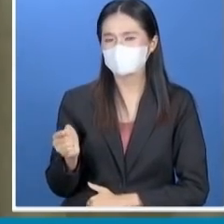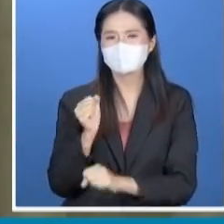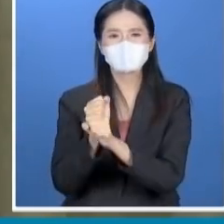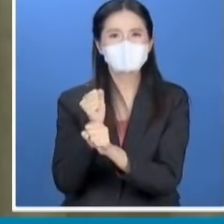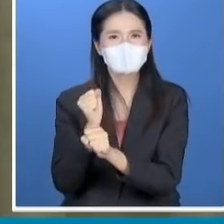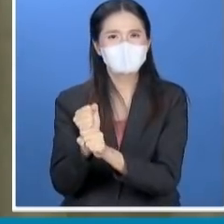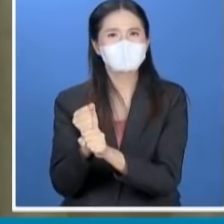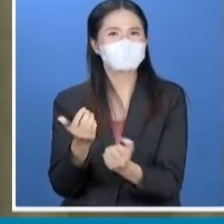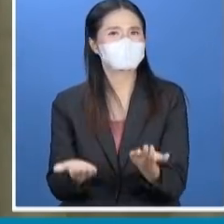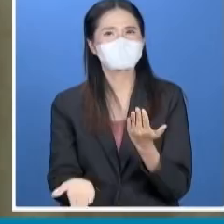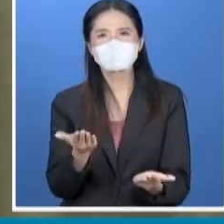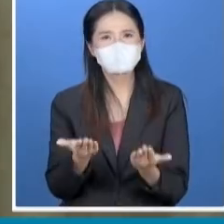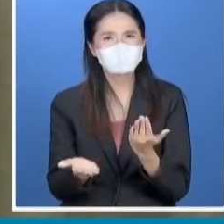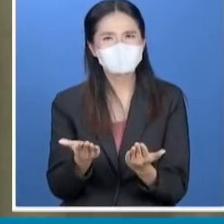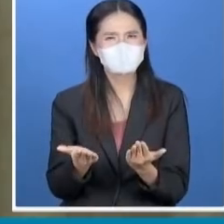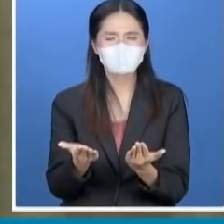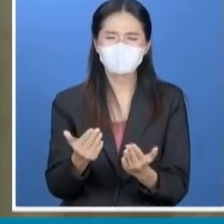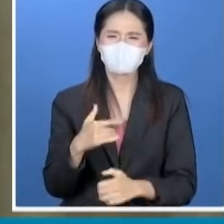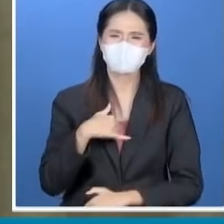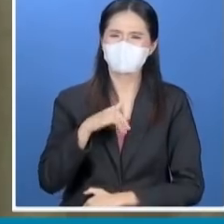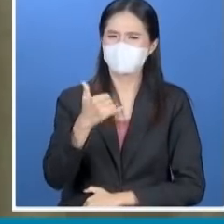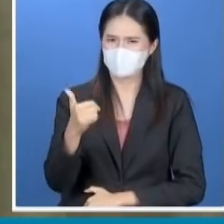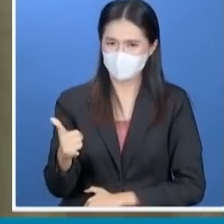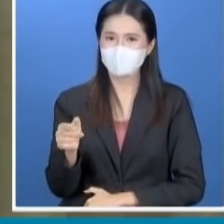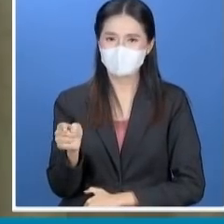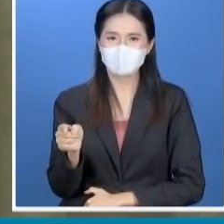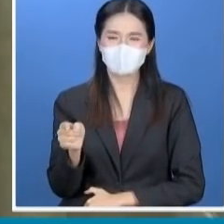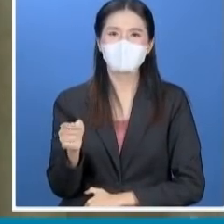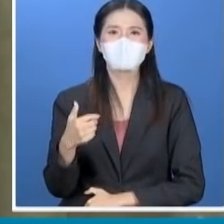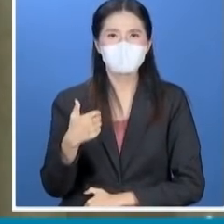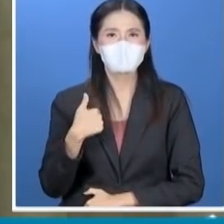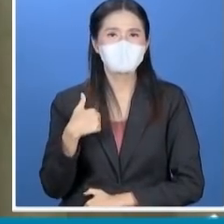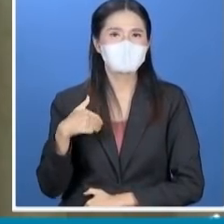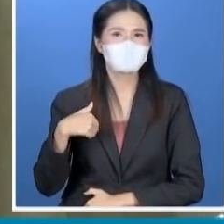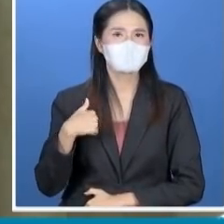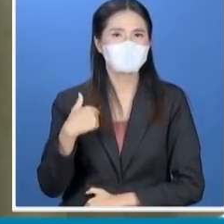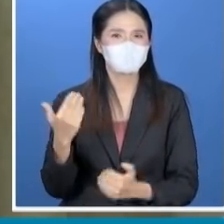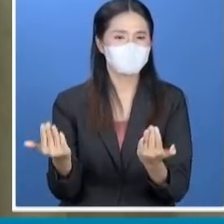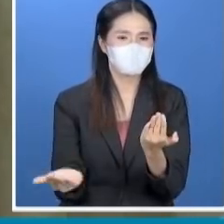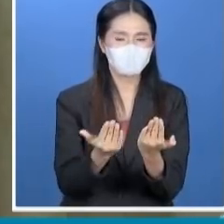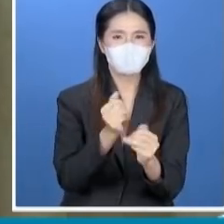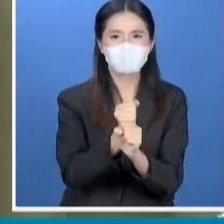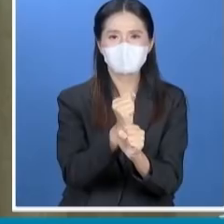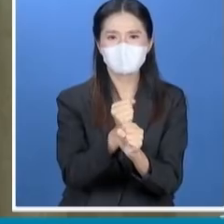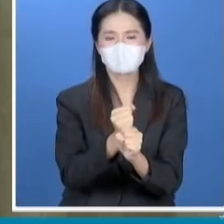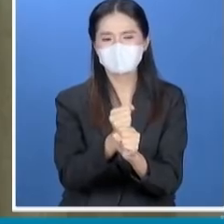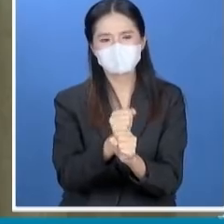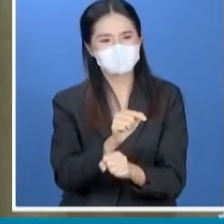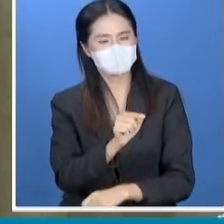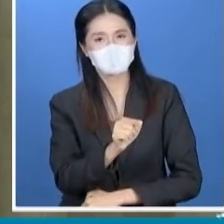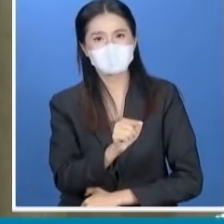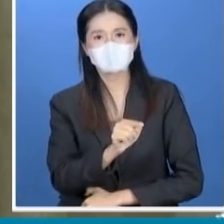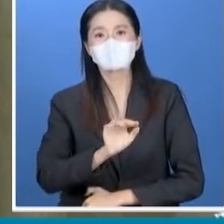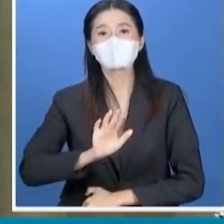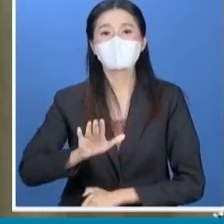ำหรือมีอะไรบางอย่างนะครับซึ่งหลังเกิดเหตุเนี่ยก็มาประติดประต่อภาพนะครับซึ่งจริงผมนำมาเรียนว่า